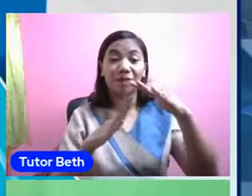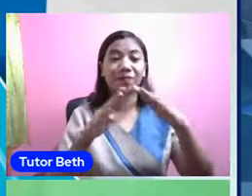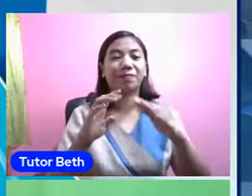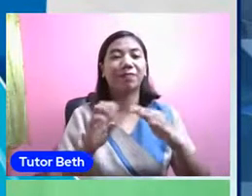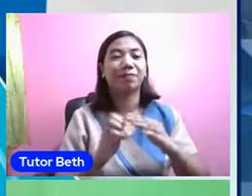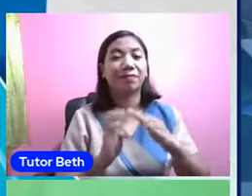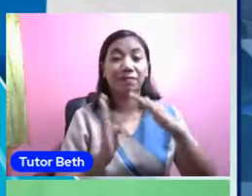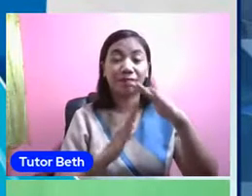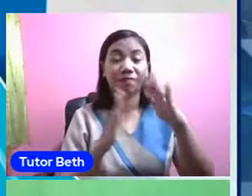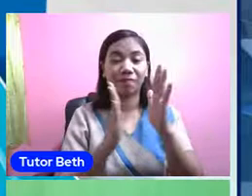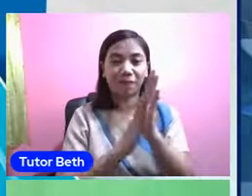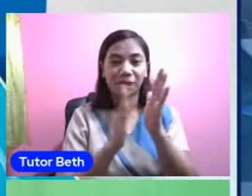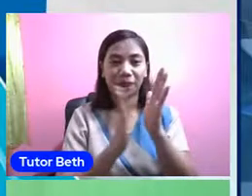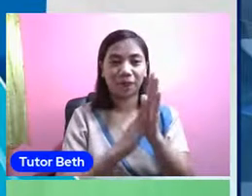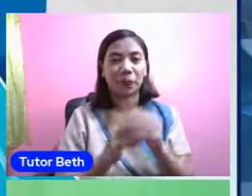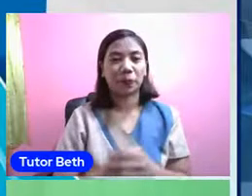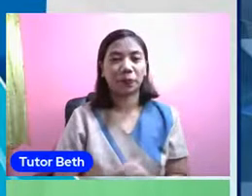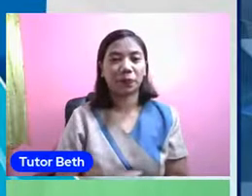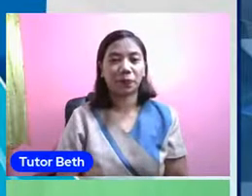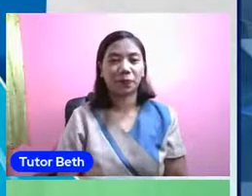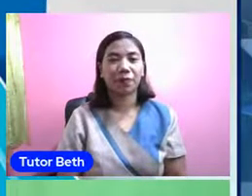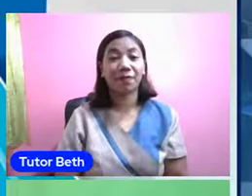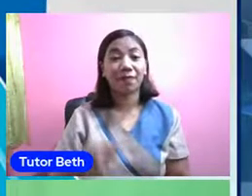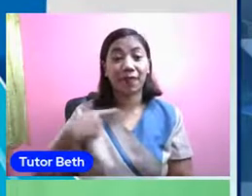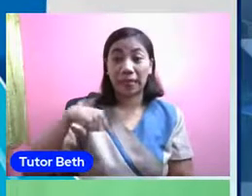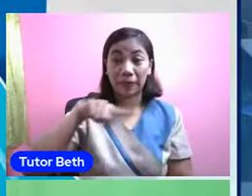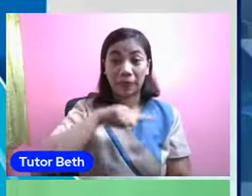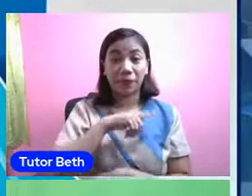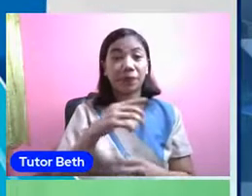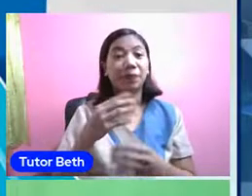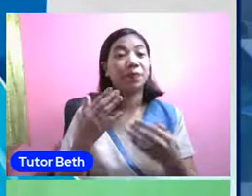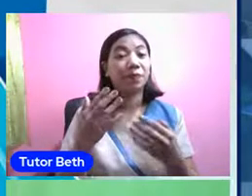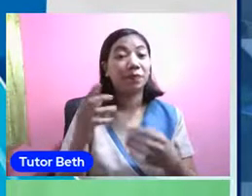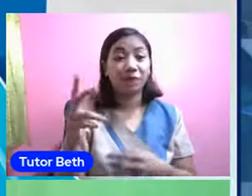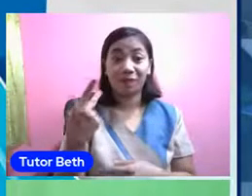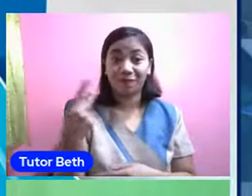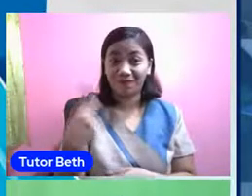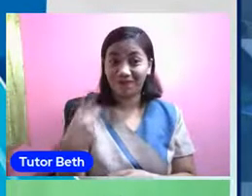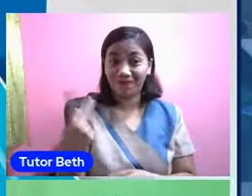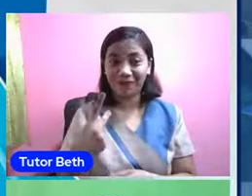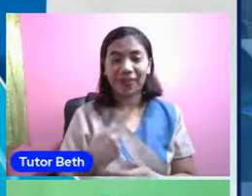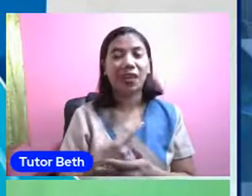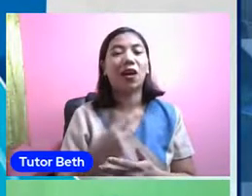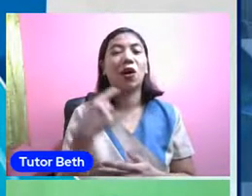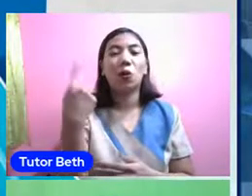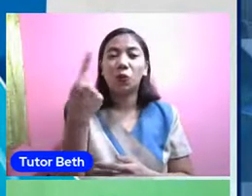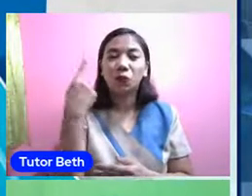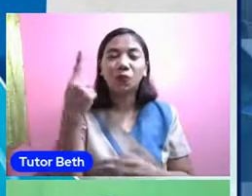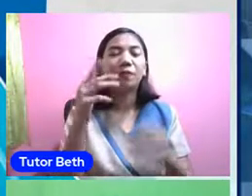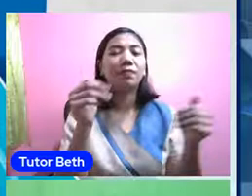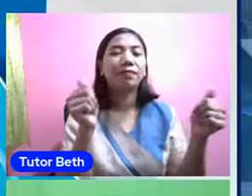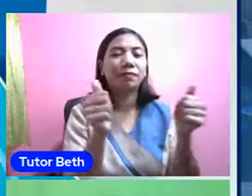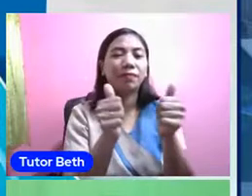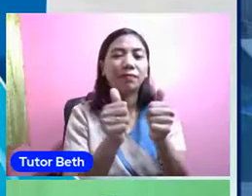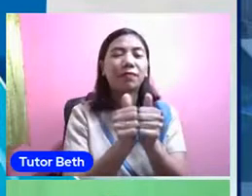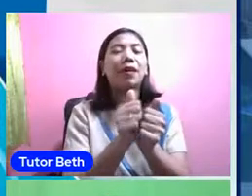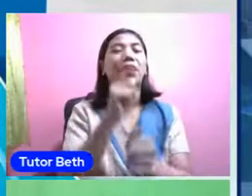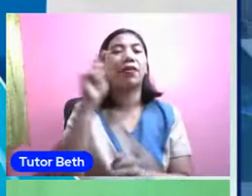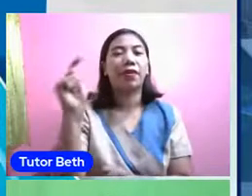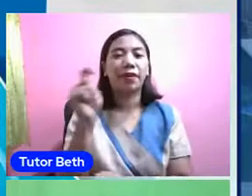School. Okay. Kaming dalawa po, laging niyong makakasama tuwing araw ng Martes